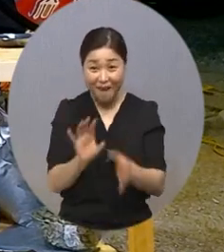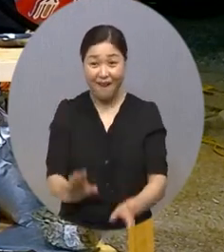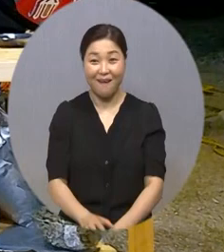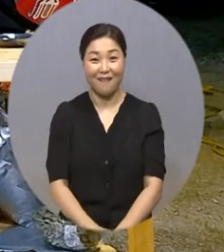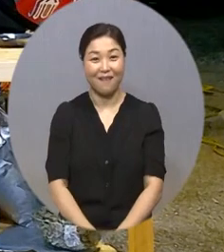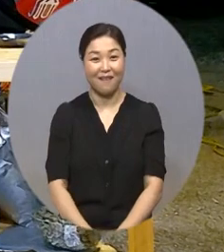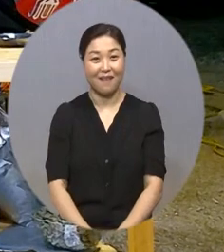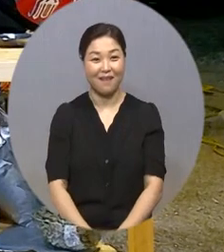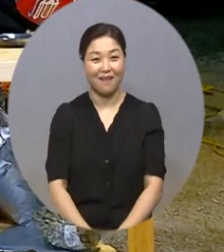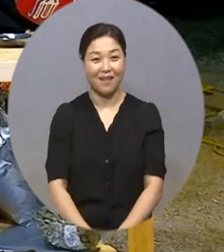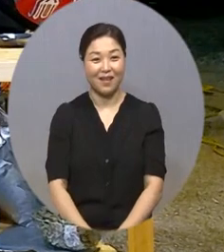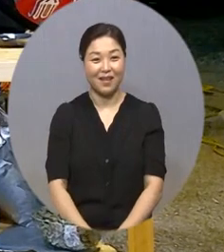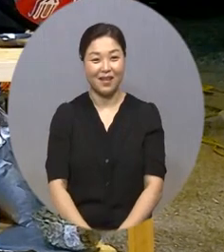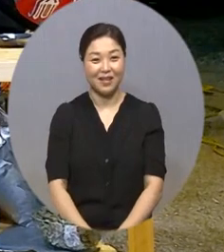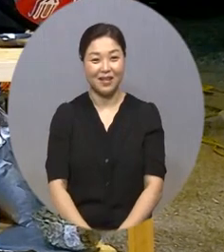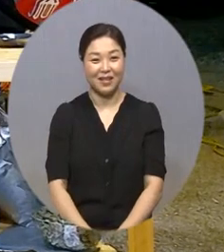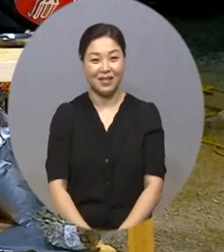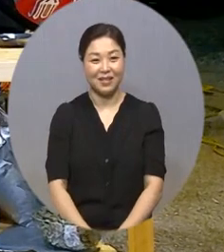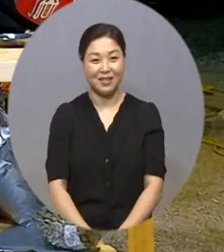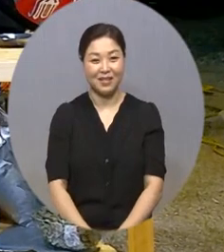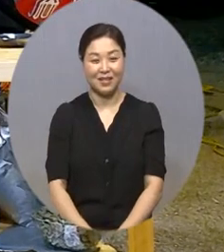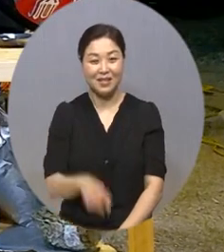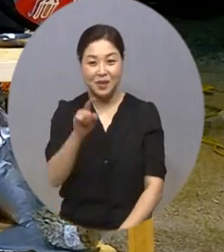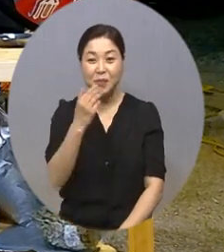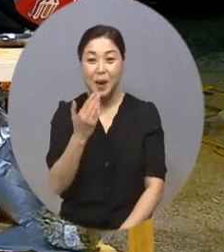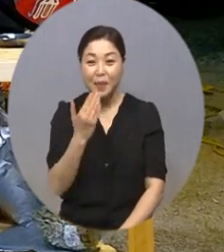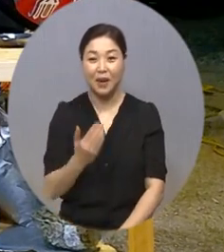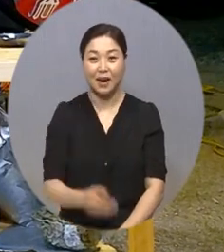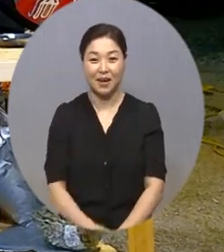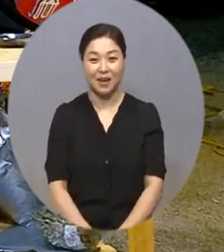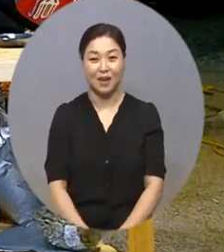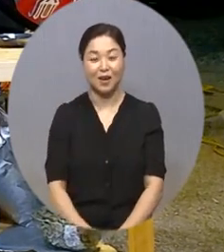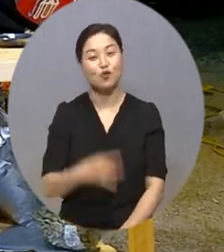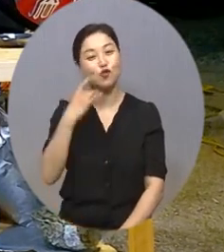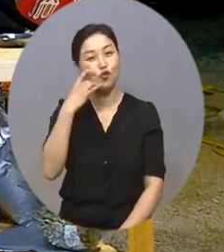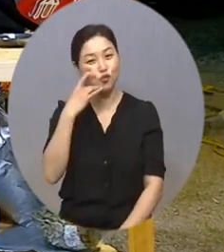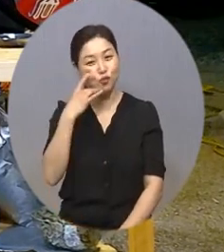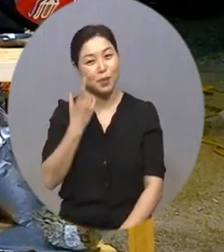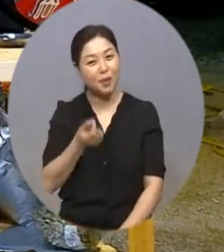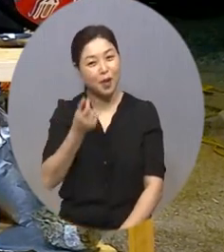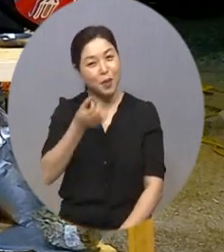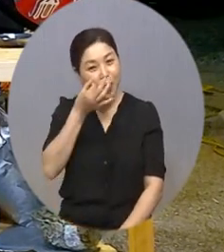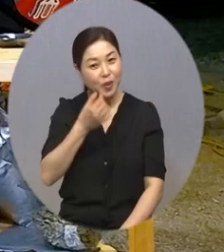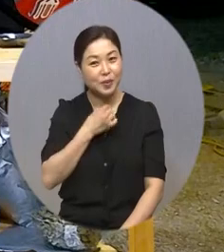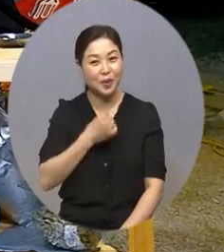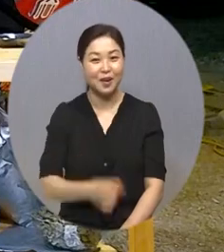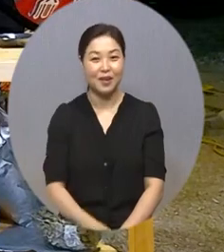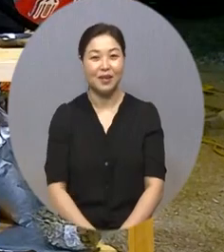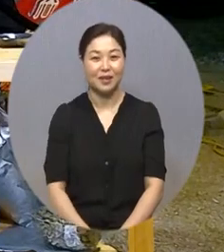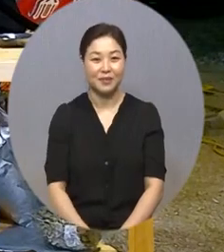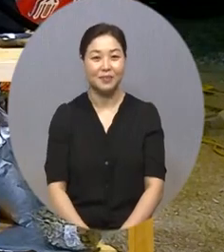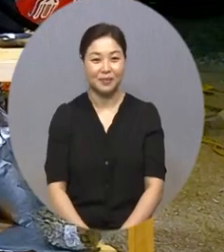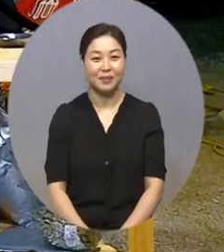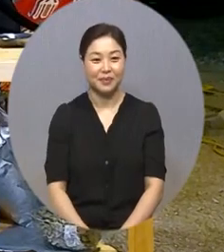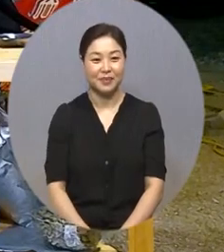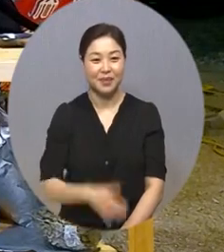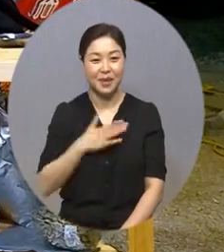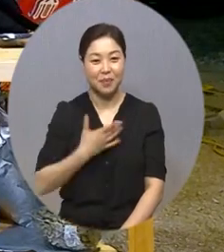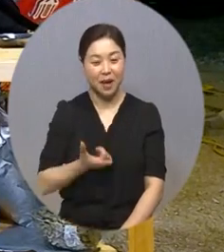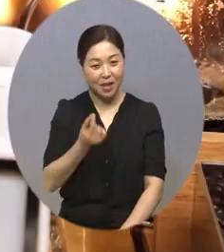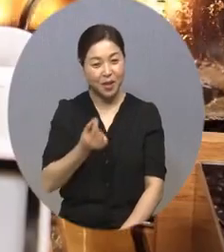뭐 이걸 다양합니다 너무 그럼 따 있어요 4 해외 돼지 그 팔이 빨리 보여주고 소아